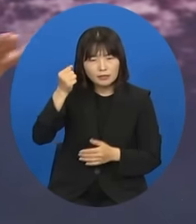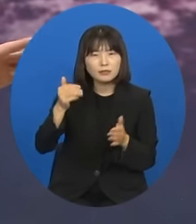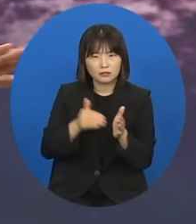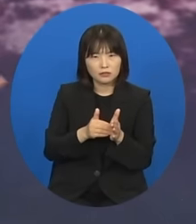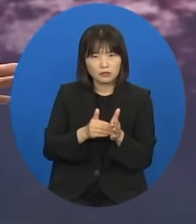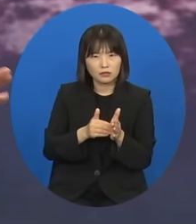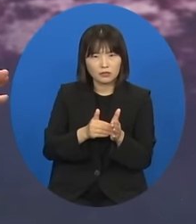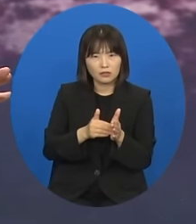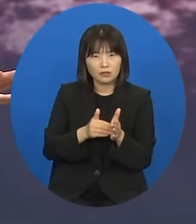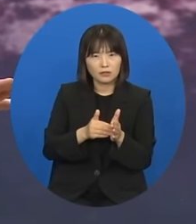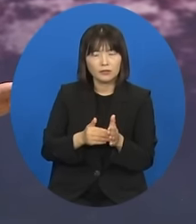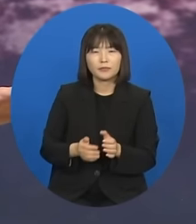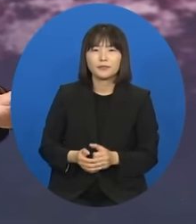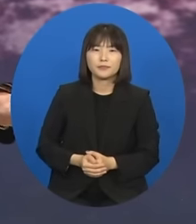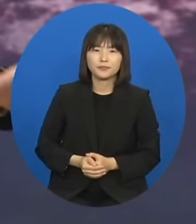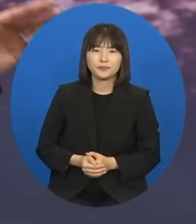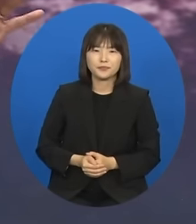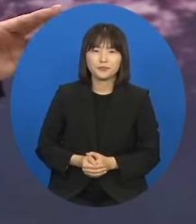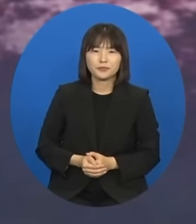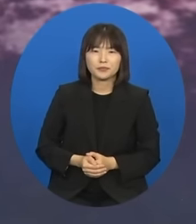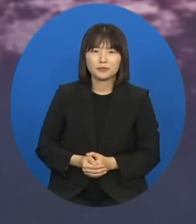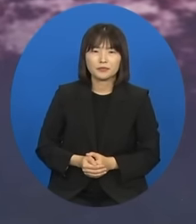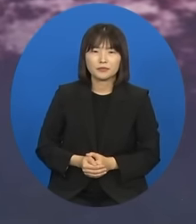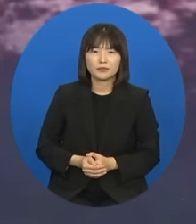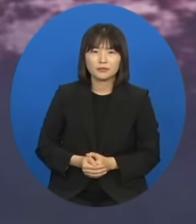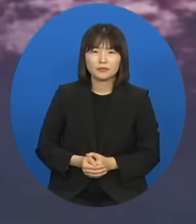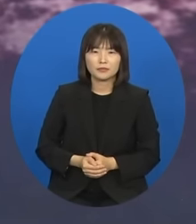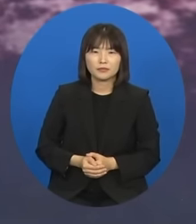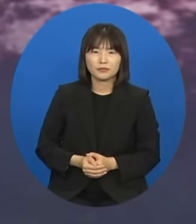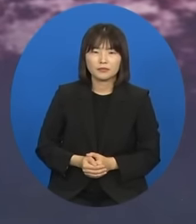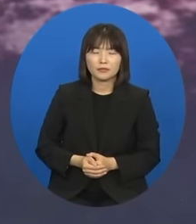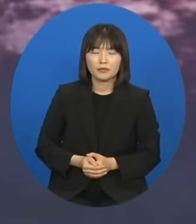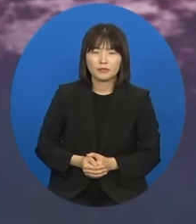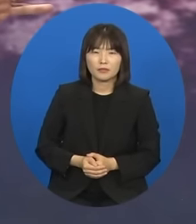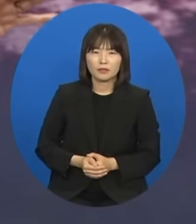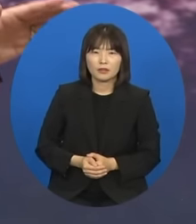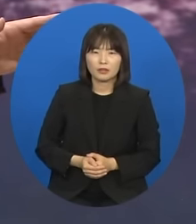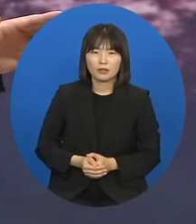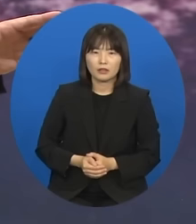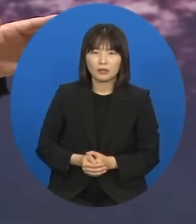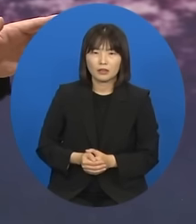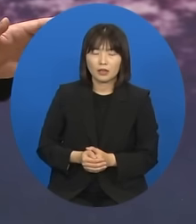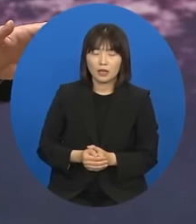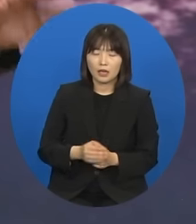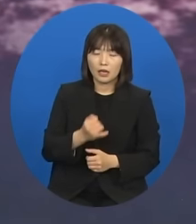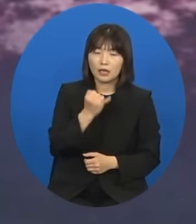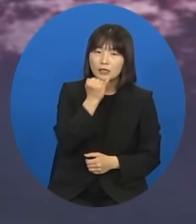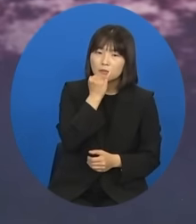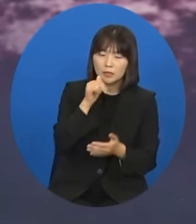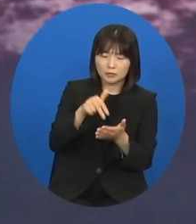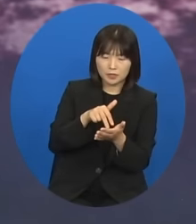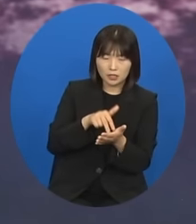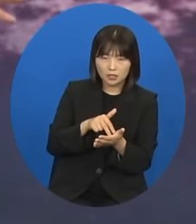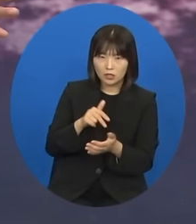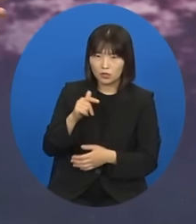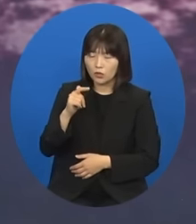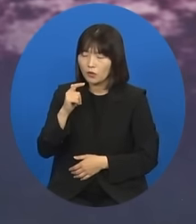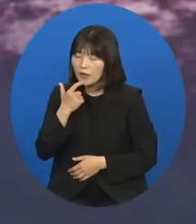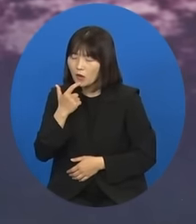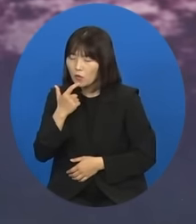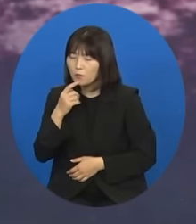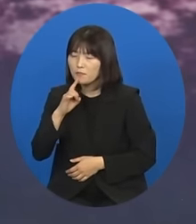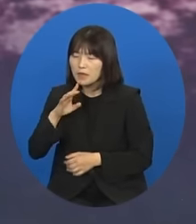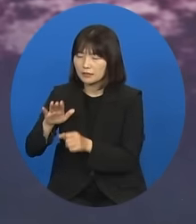갖고 야곱이을 벗지 못할 것 같아서 그렇게 한 거예요 그 이것도 뭐예요 편해 이죠 이삭은를